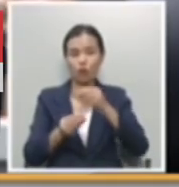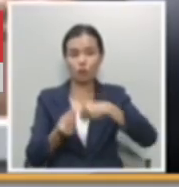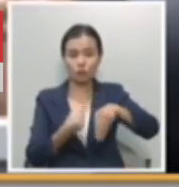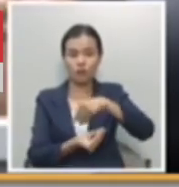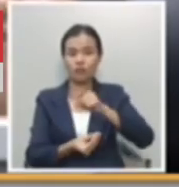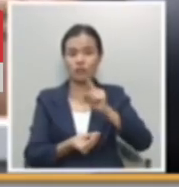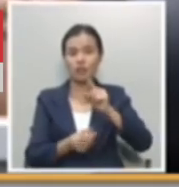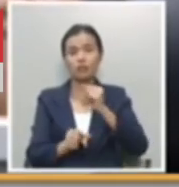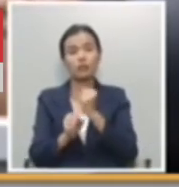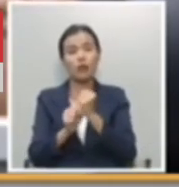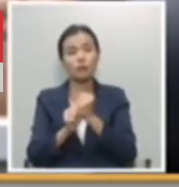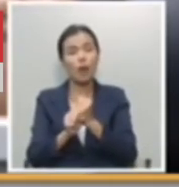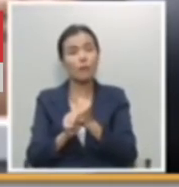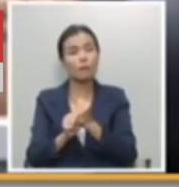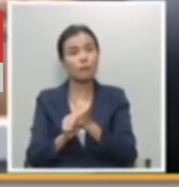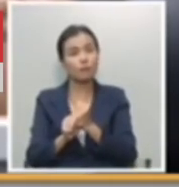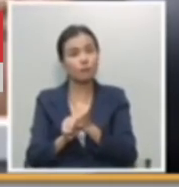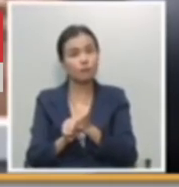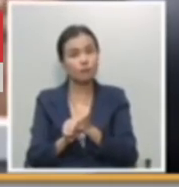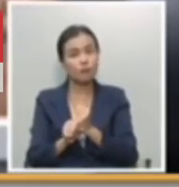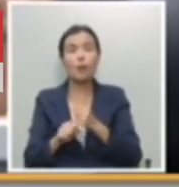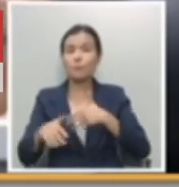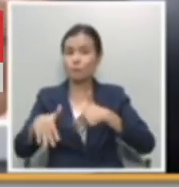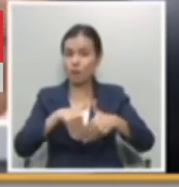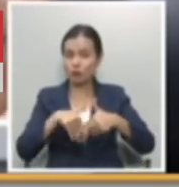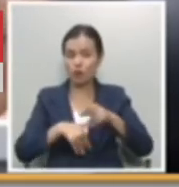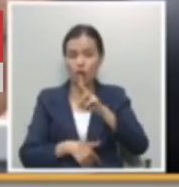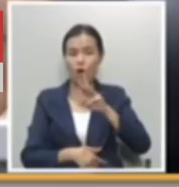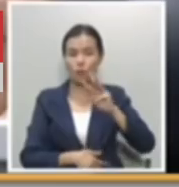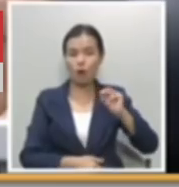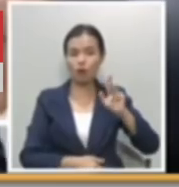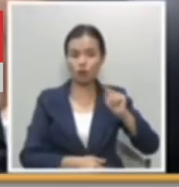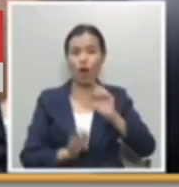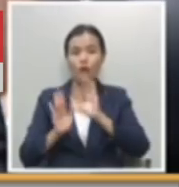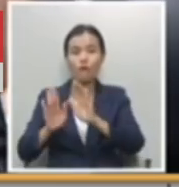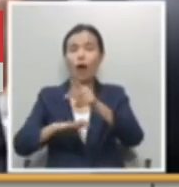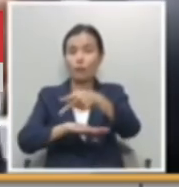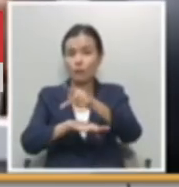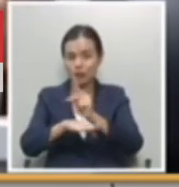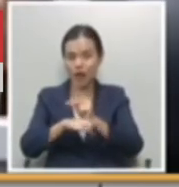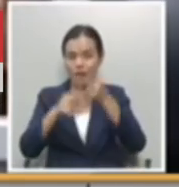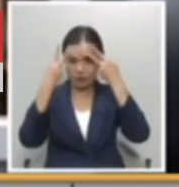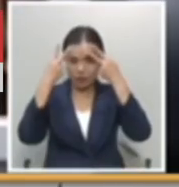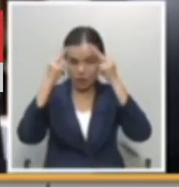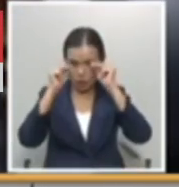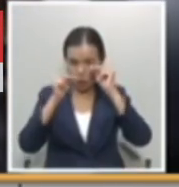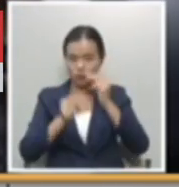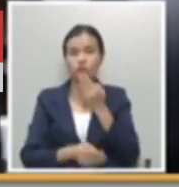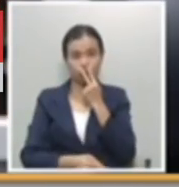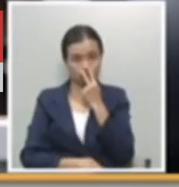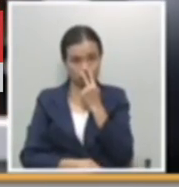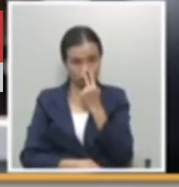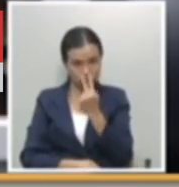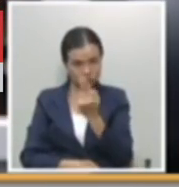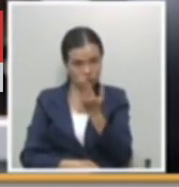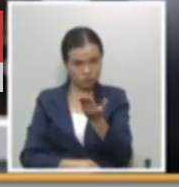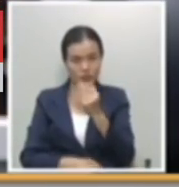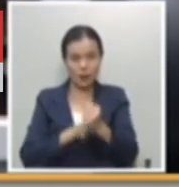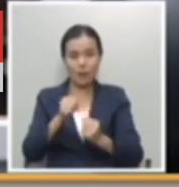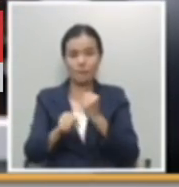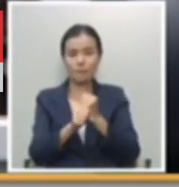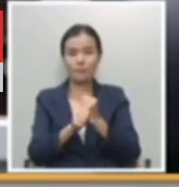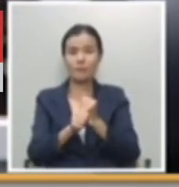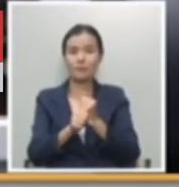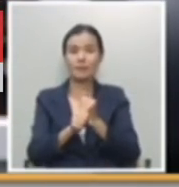ทำยังไงพี่น้องประชาชนแล้วก็ท่านรัฐมนตรีฝากท่านประธานถึงรัฐมนตรีและนายกนะครับฟังนะครับยุคปี40